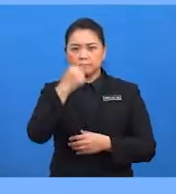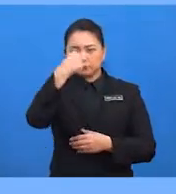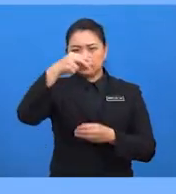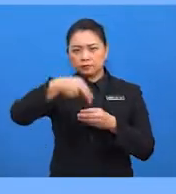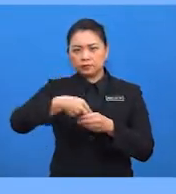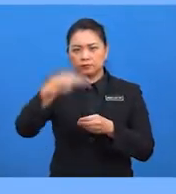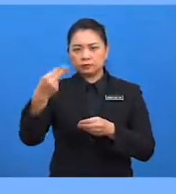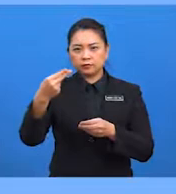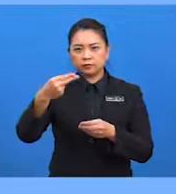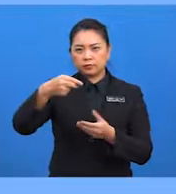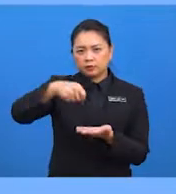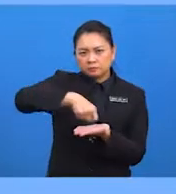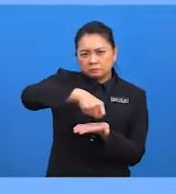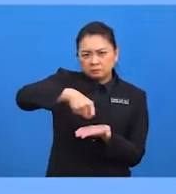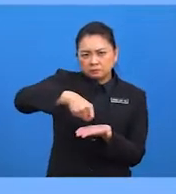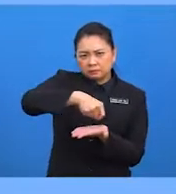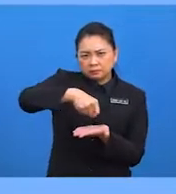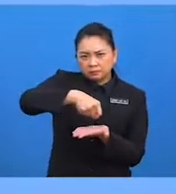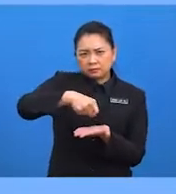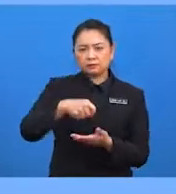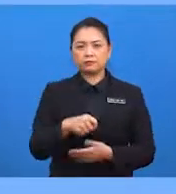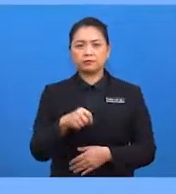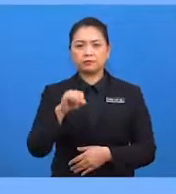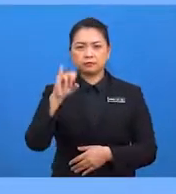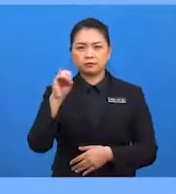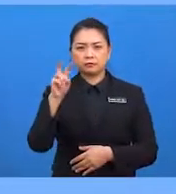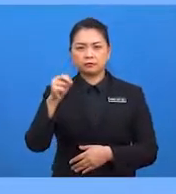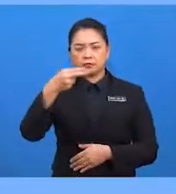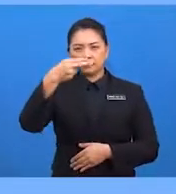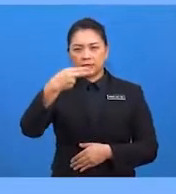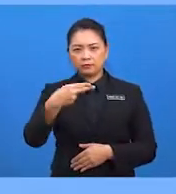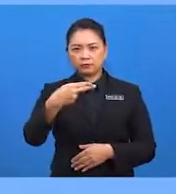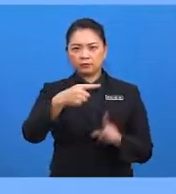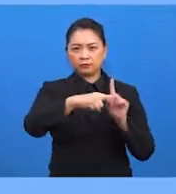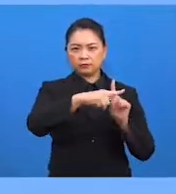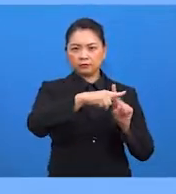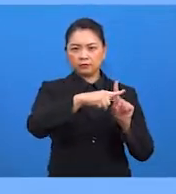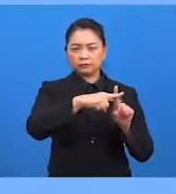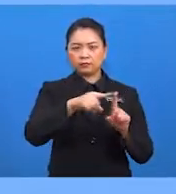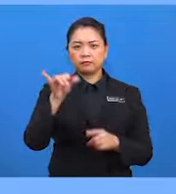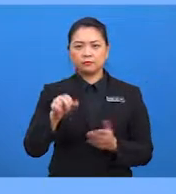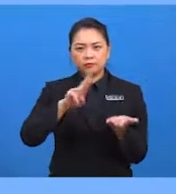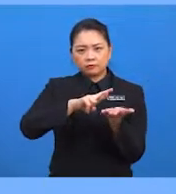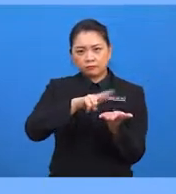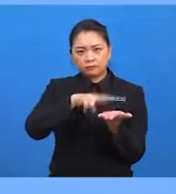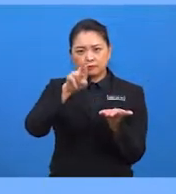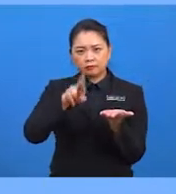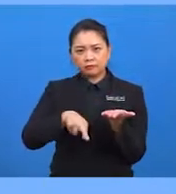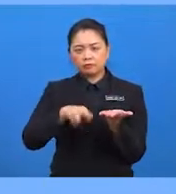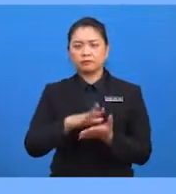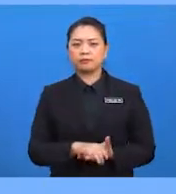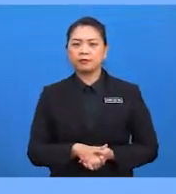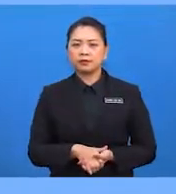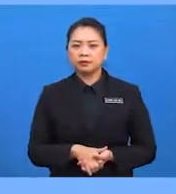untuk menghasilkan kepekatan ion hidrogen H positif yang rendah.